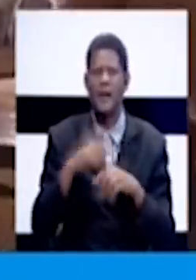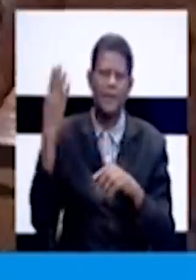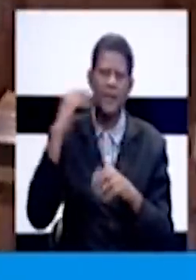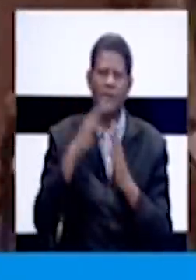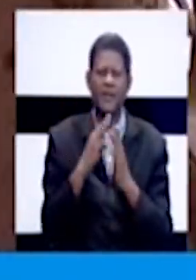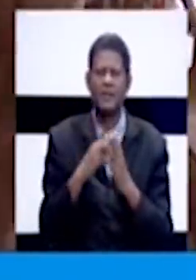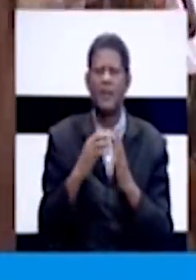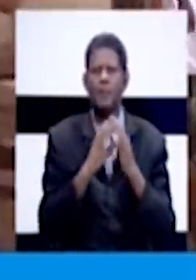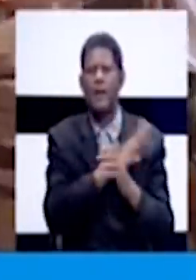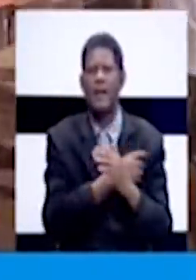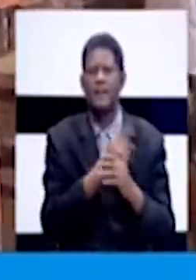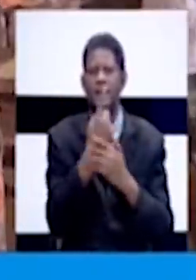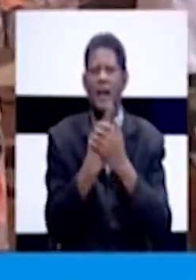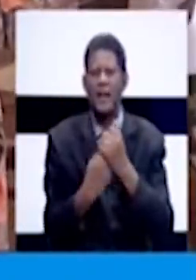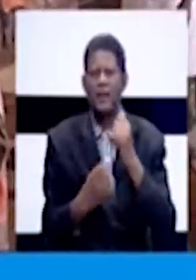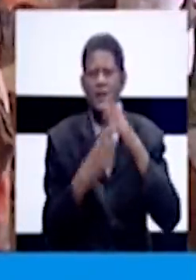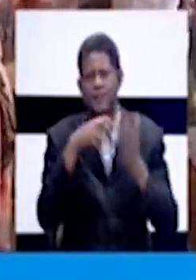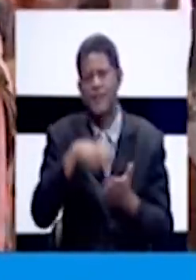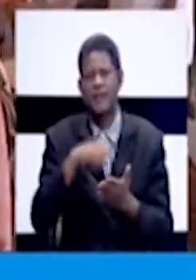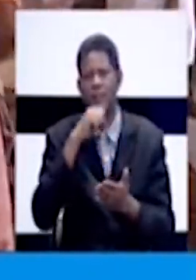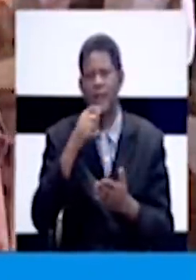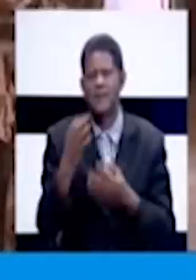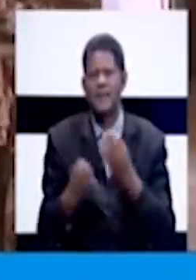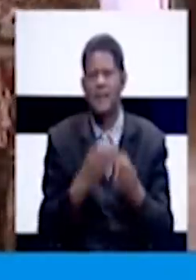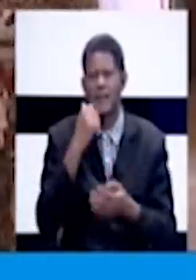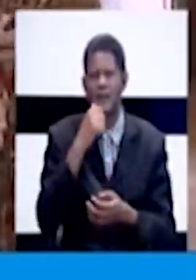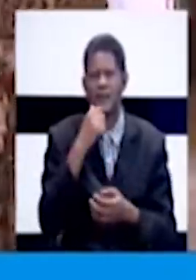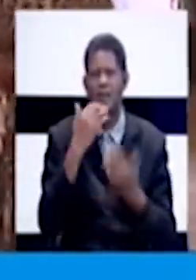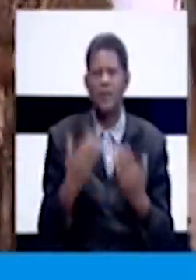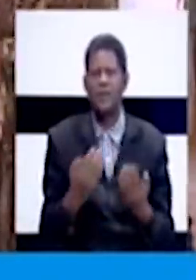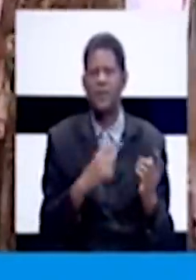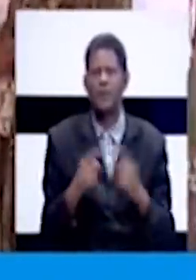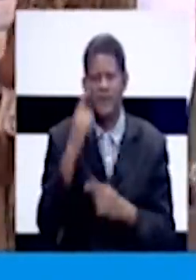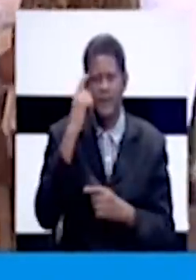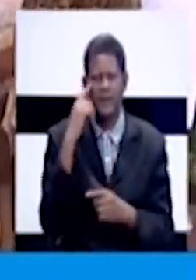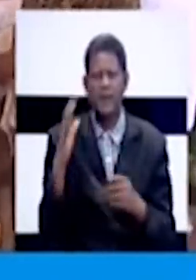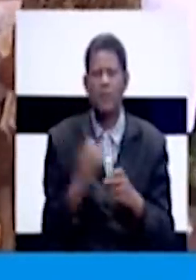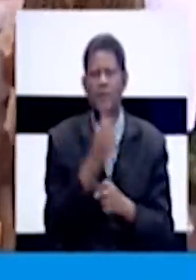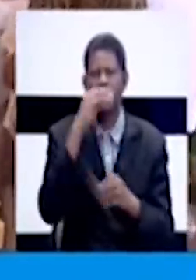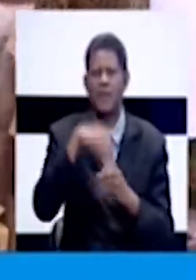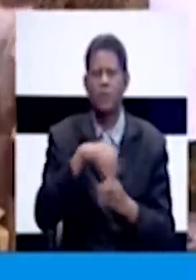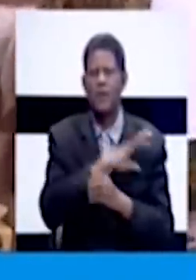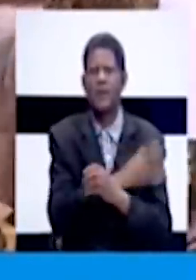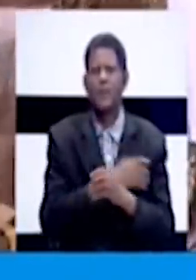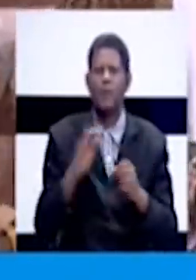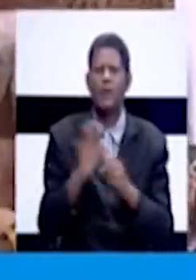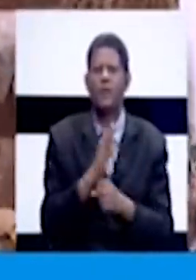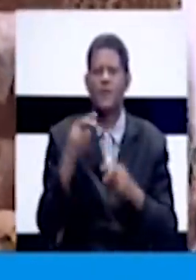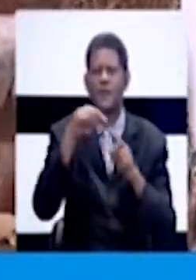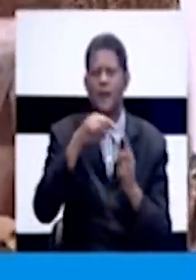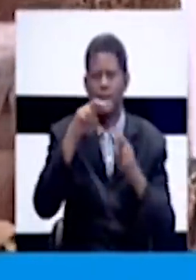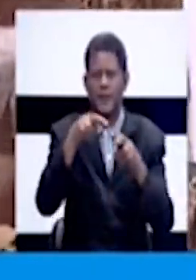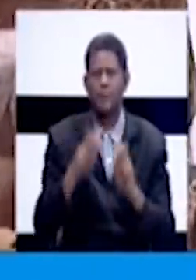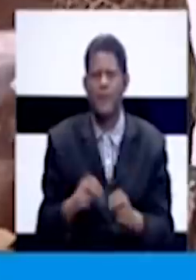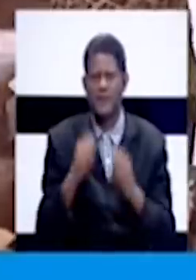እውን ብሓይልታት ኣሃዳውያን ከምዘይተንበርክኸት ዝገለጻትን ደቂ ኣንስትዮ ሕዚ እውን ንትግራይ ክወርር ዝኣተወ ሓይሊ መሊኡ ክሳብ ዝቕበር